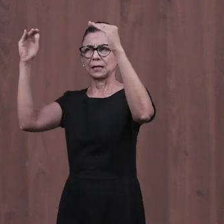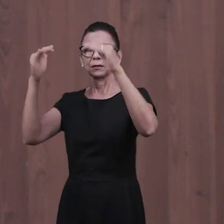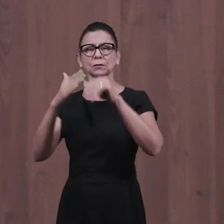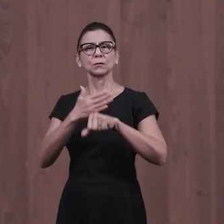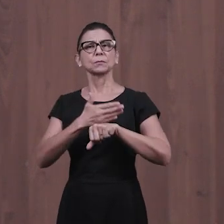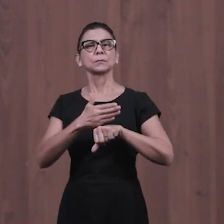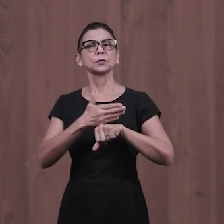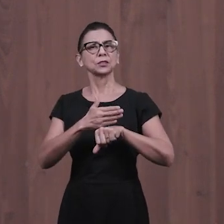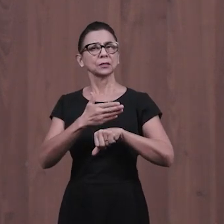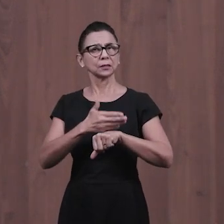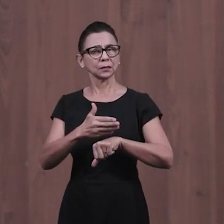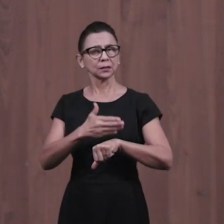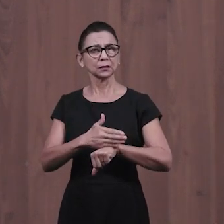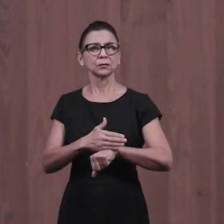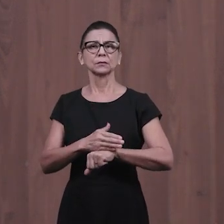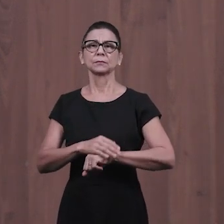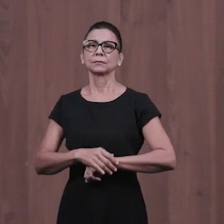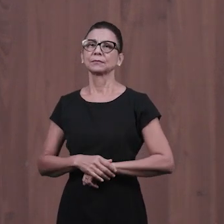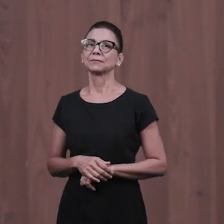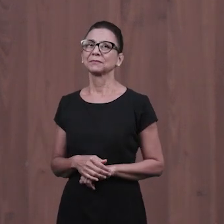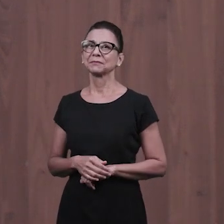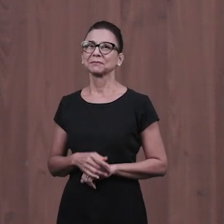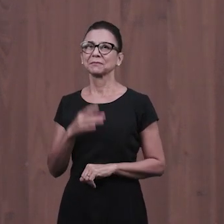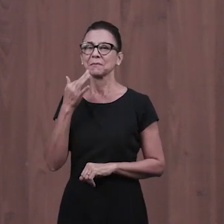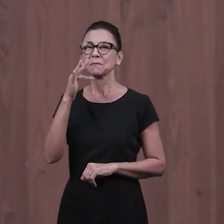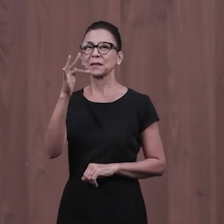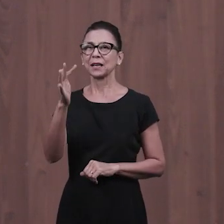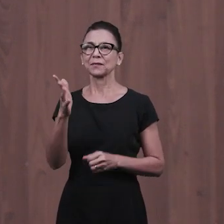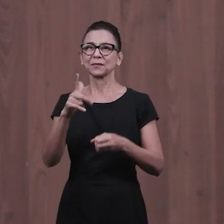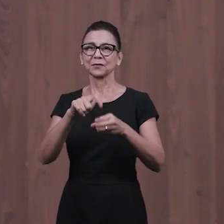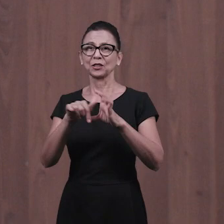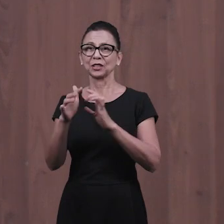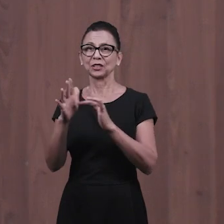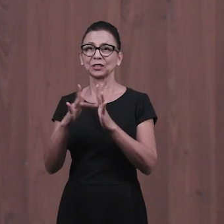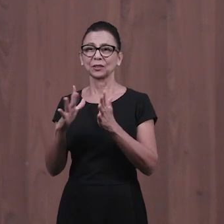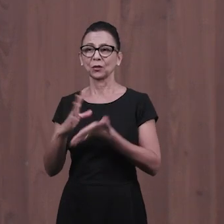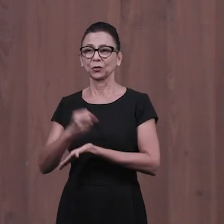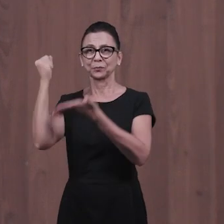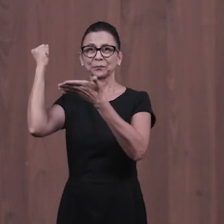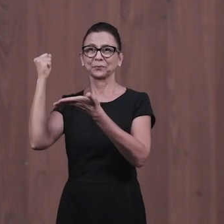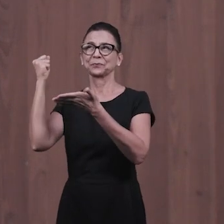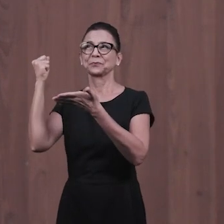en obéissant, afin que le grand jour du Seigneur, quand le Seigneur viendra nous